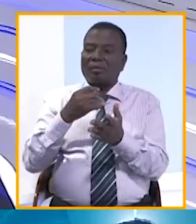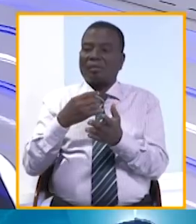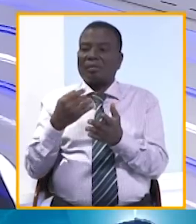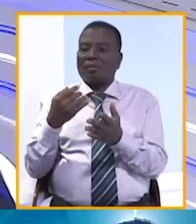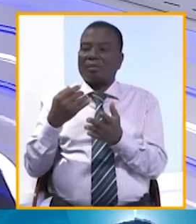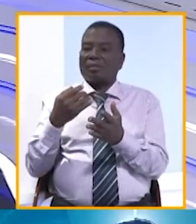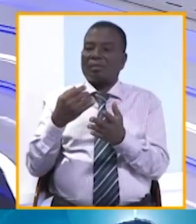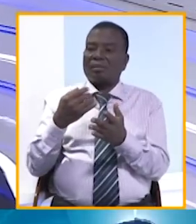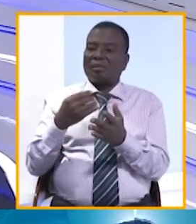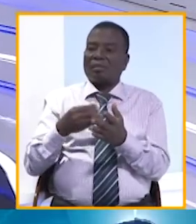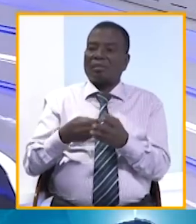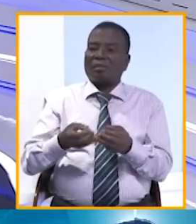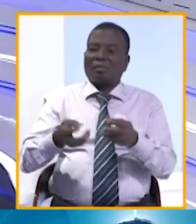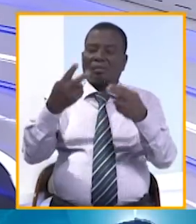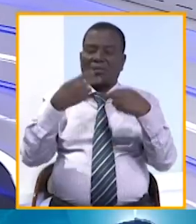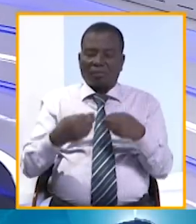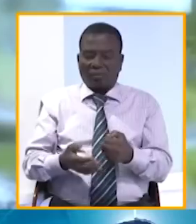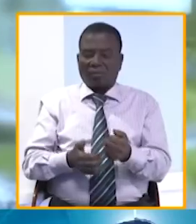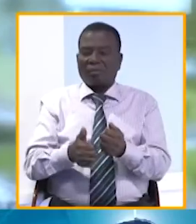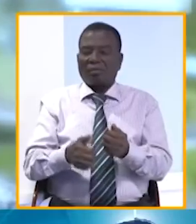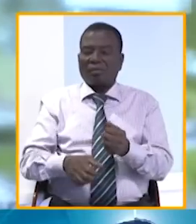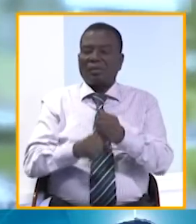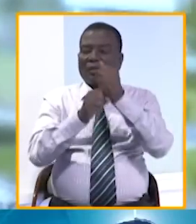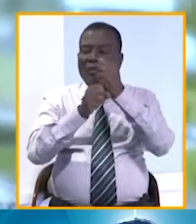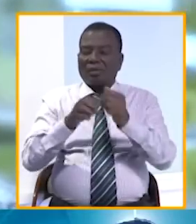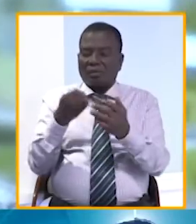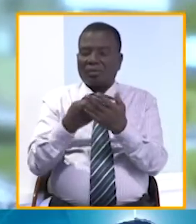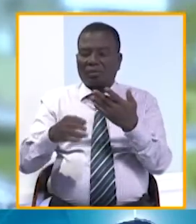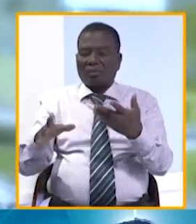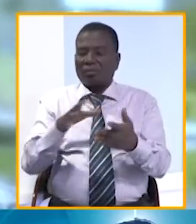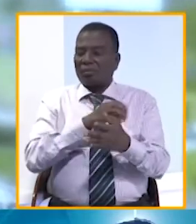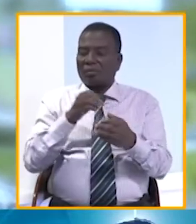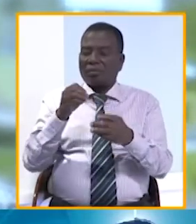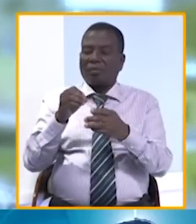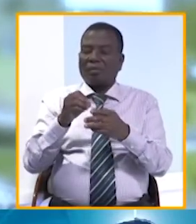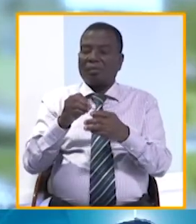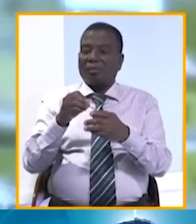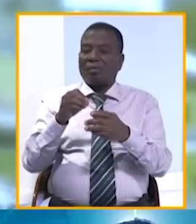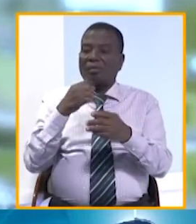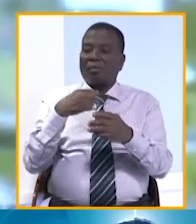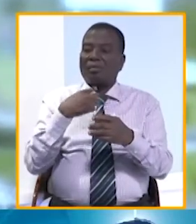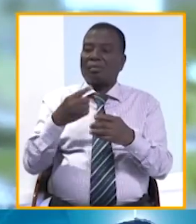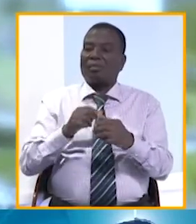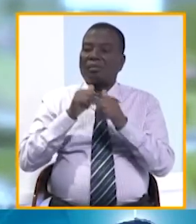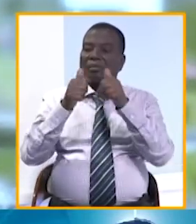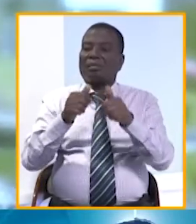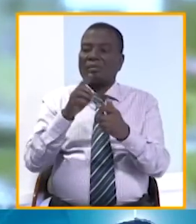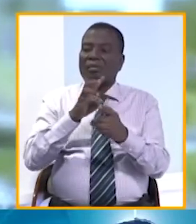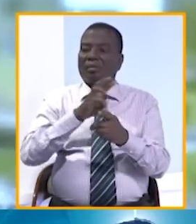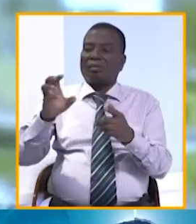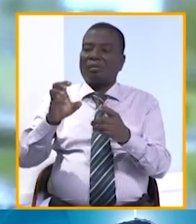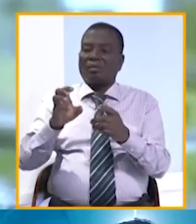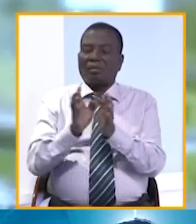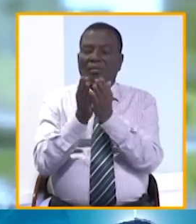Saoré Kononjac, vole au secours des écoliers et élèves issus de milieux défavorisés de ces deux localités. Il leur a fait don de plus de 600